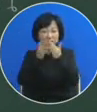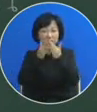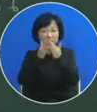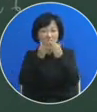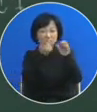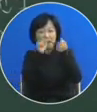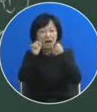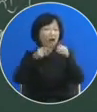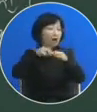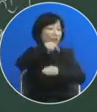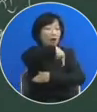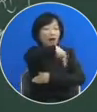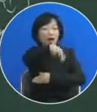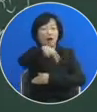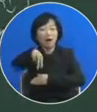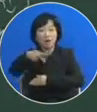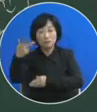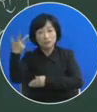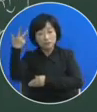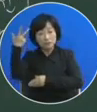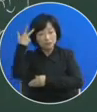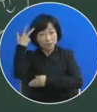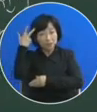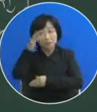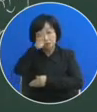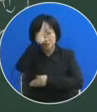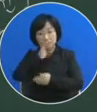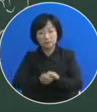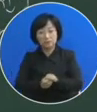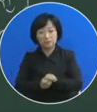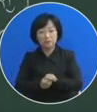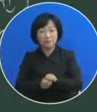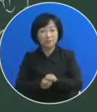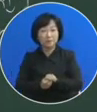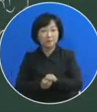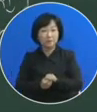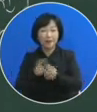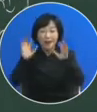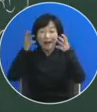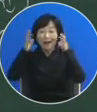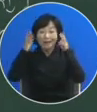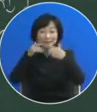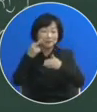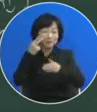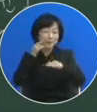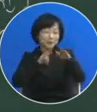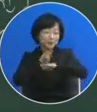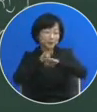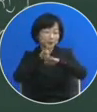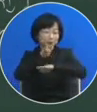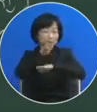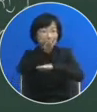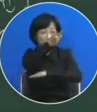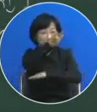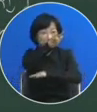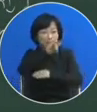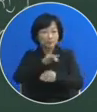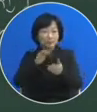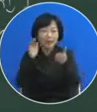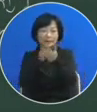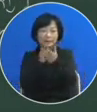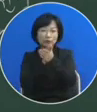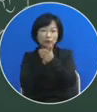you're running around outside doing that. That's a mental illness. 아이들이 모르고 미국 근데 가가지고 친구들 어울려가지고 뭐 마리아나 같은 냄새